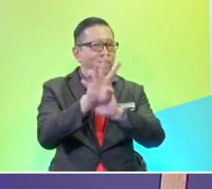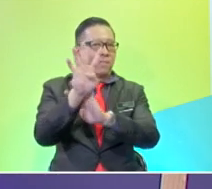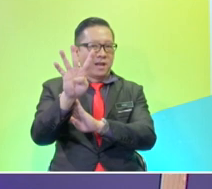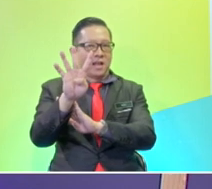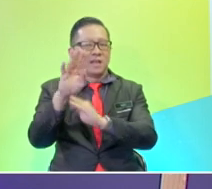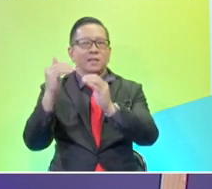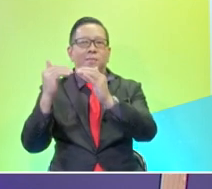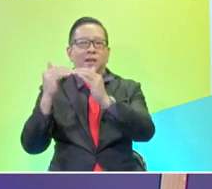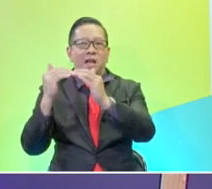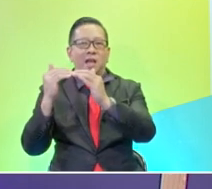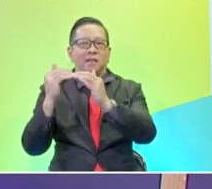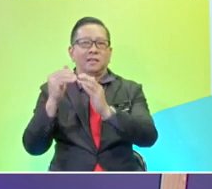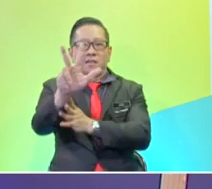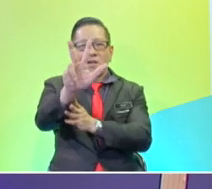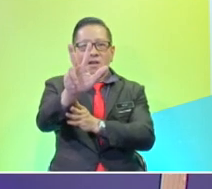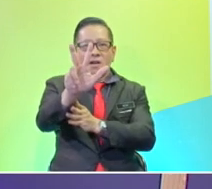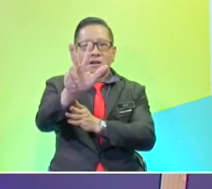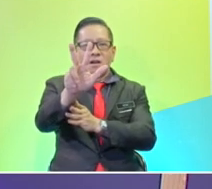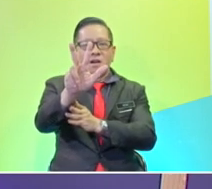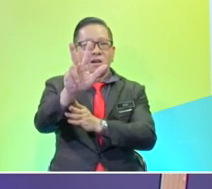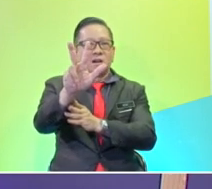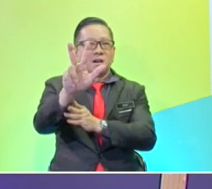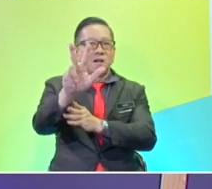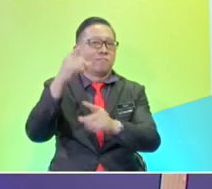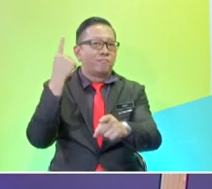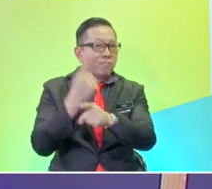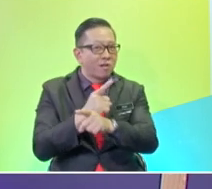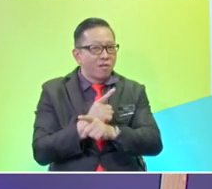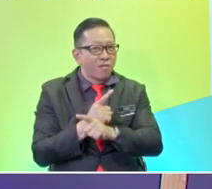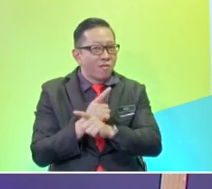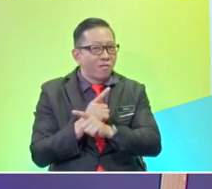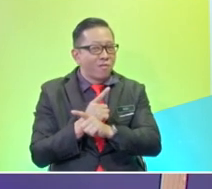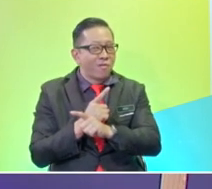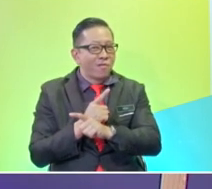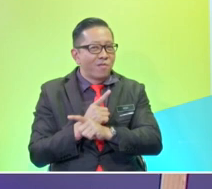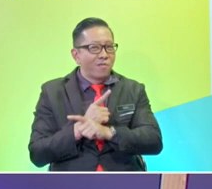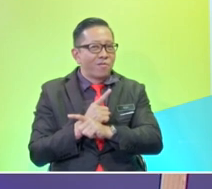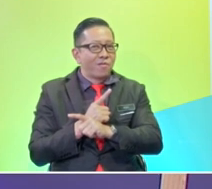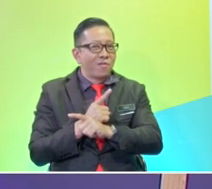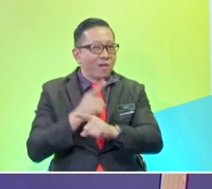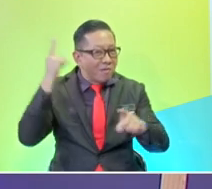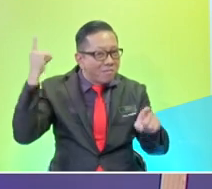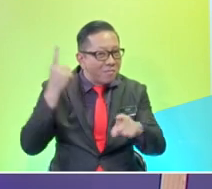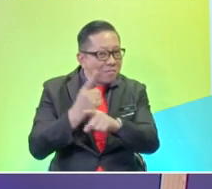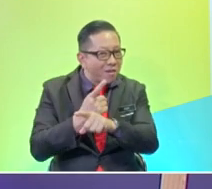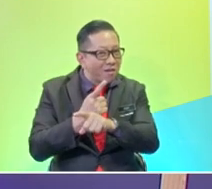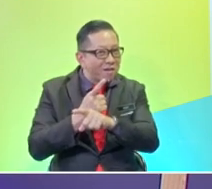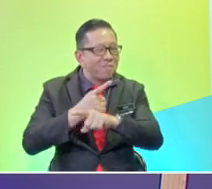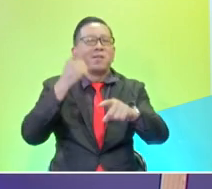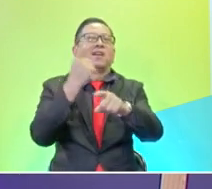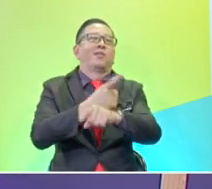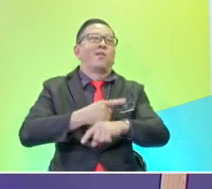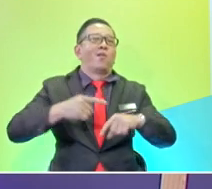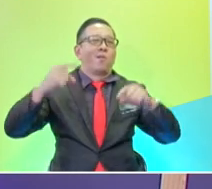= 3 Wah penonton dekat rumah saya bukan rumah betul ke jawaban di tiga betul